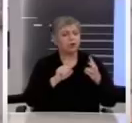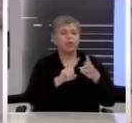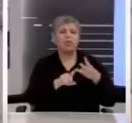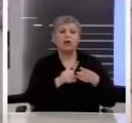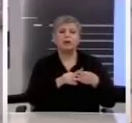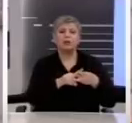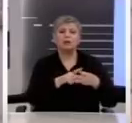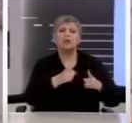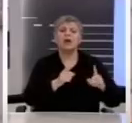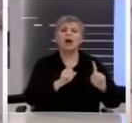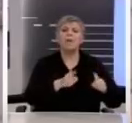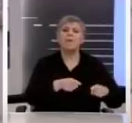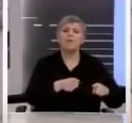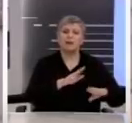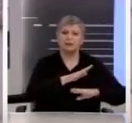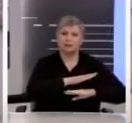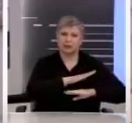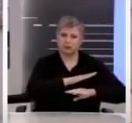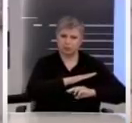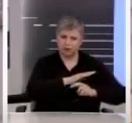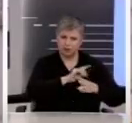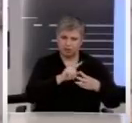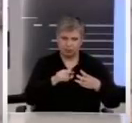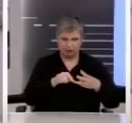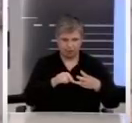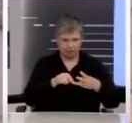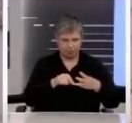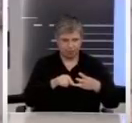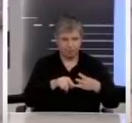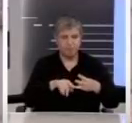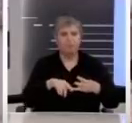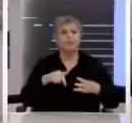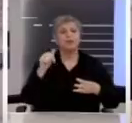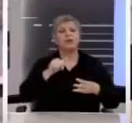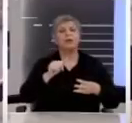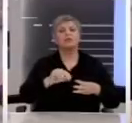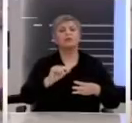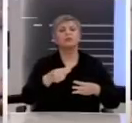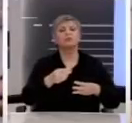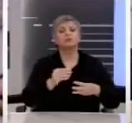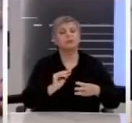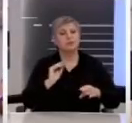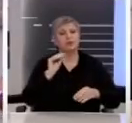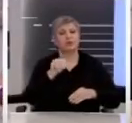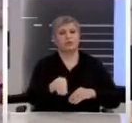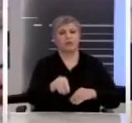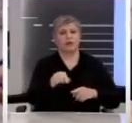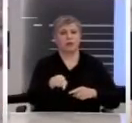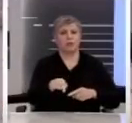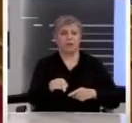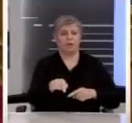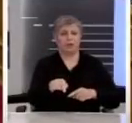ΚΙΣΕΑ. Αυτό το έγγραφο, προφανώς, και το μονογράφο και είναι μέρος των πρακτικών και της